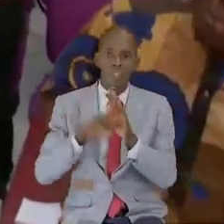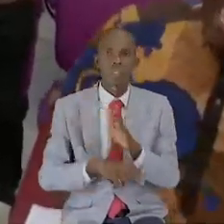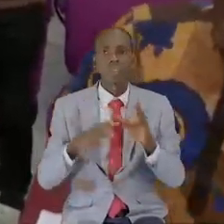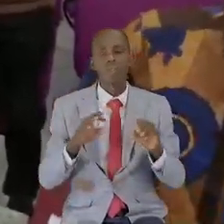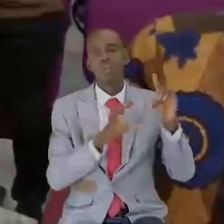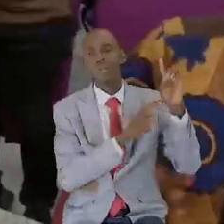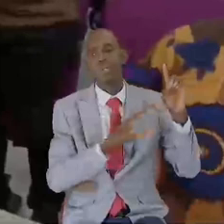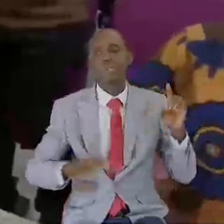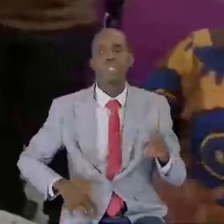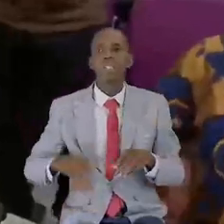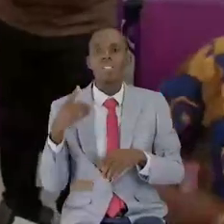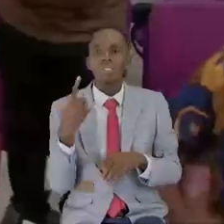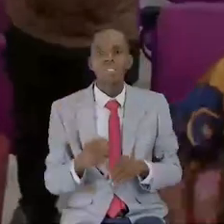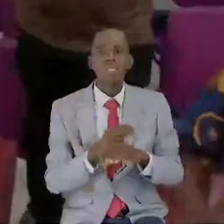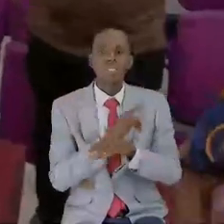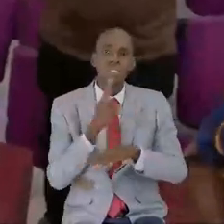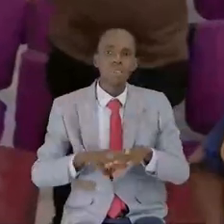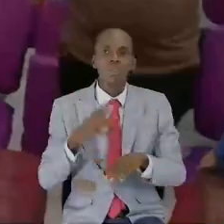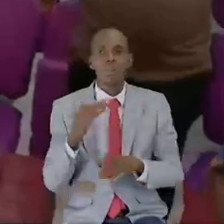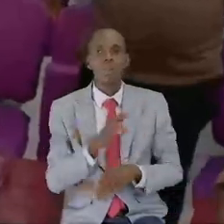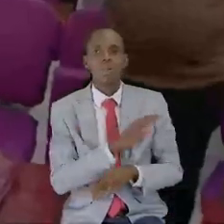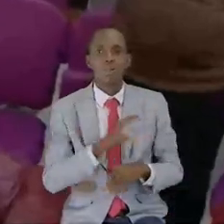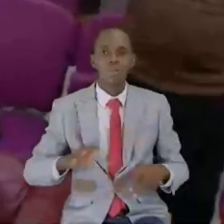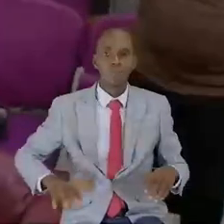Christ, la nature de Christ.